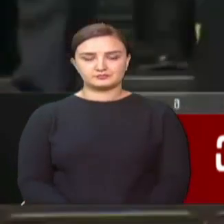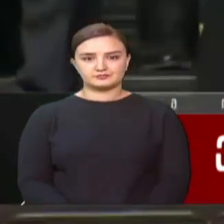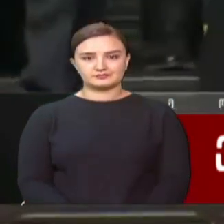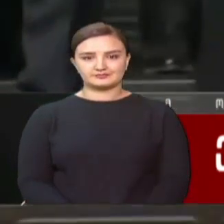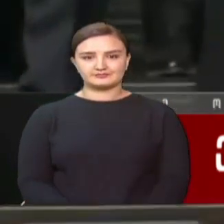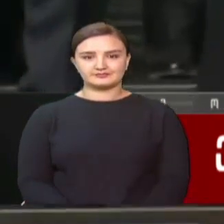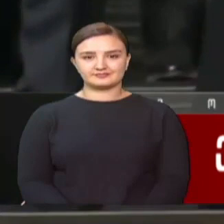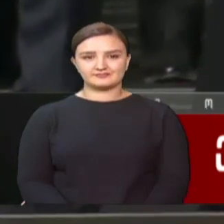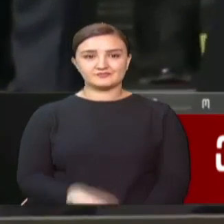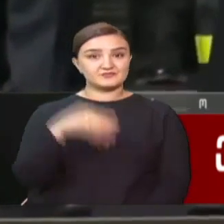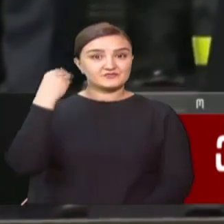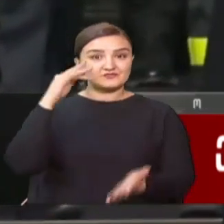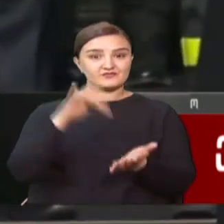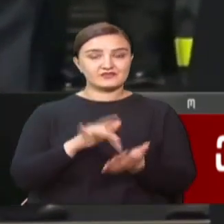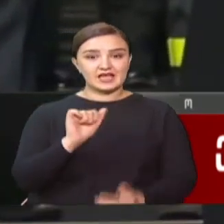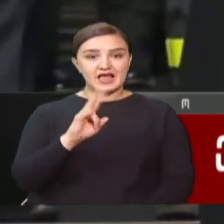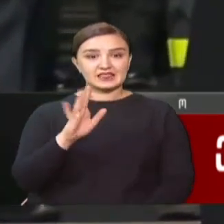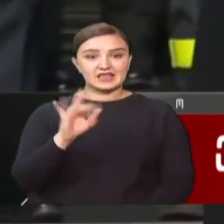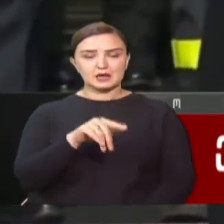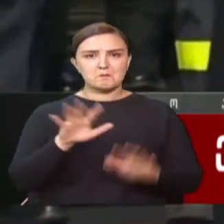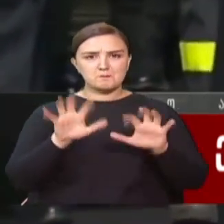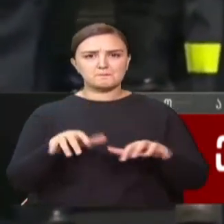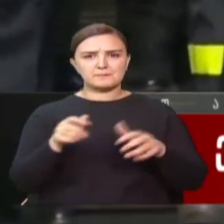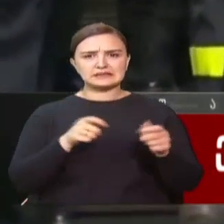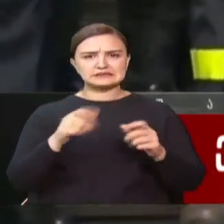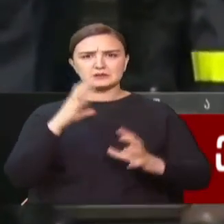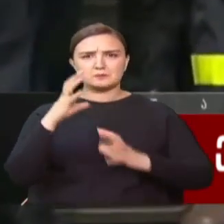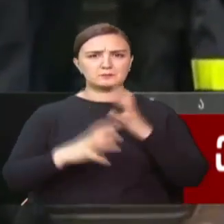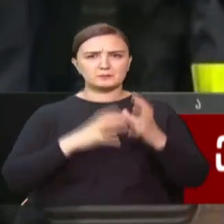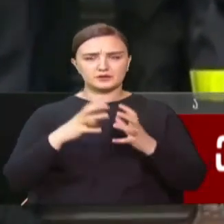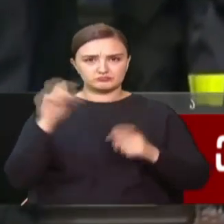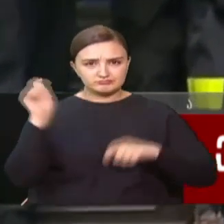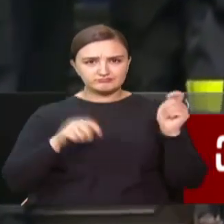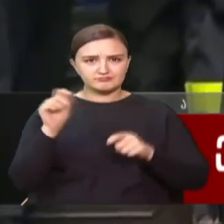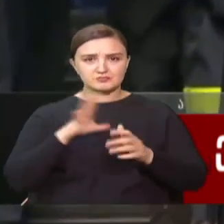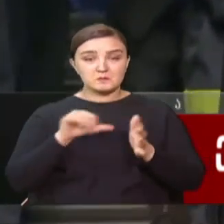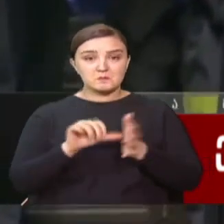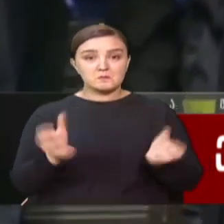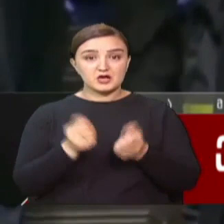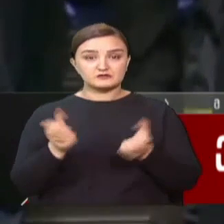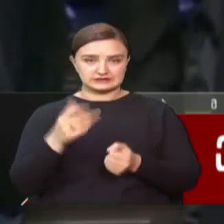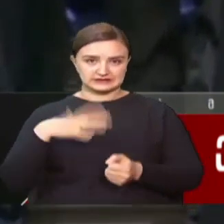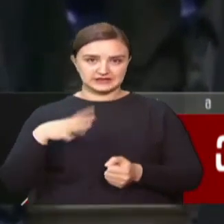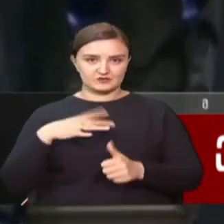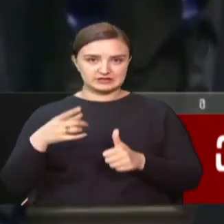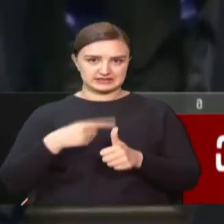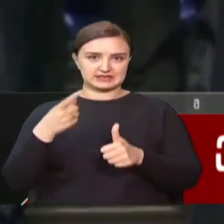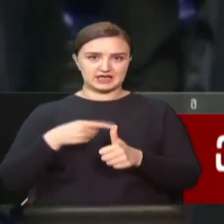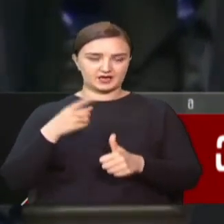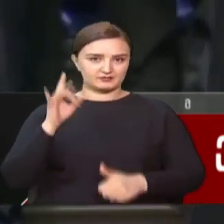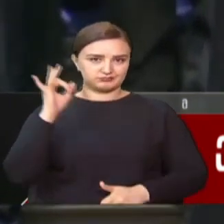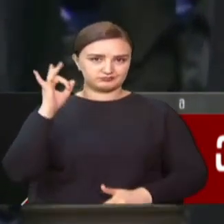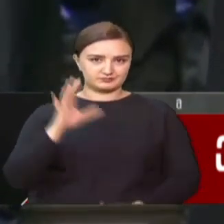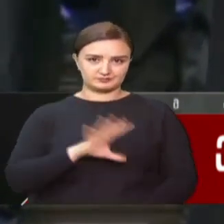Gürjistan. Ankara și președintii sasahleși, sedat în soplio maștabit, ola cu ecnina ceasului maștului, oșecrebili sa cartulul sahelma ara